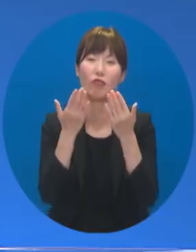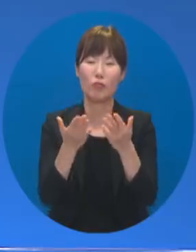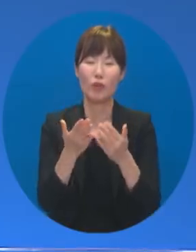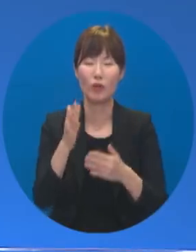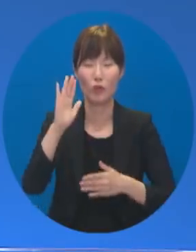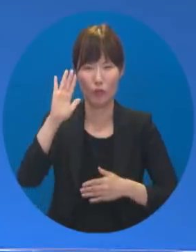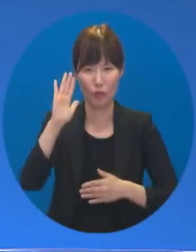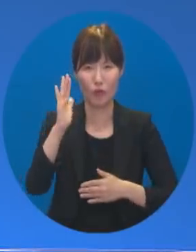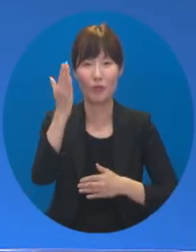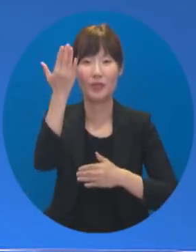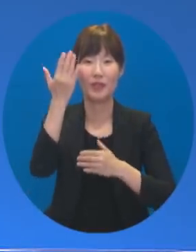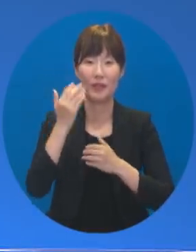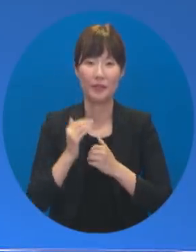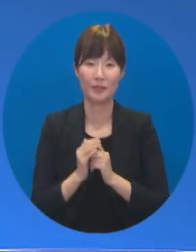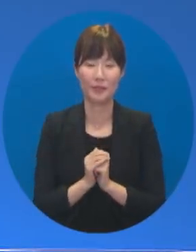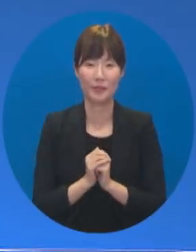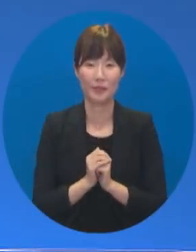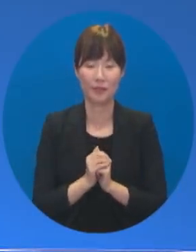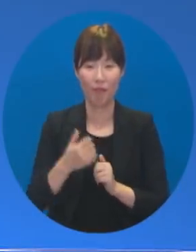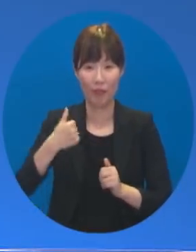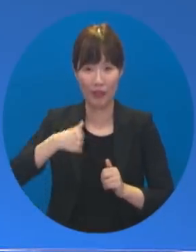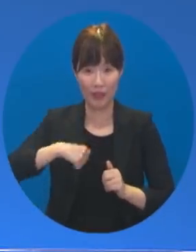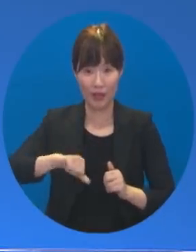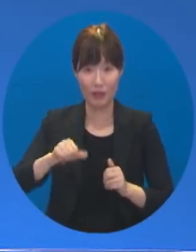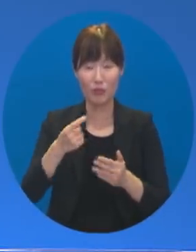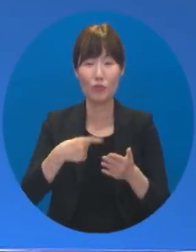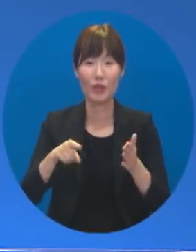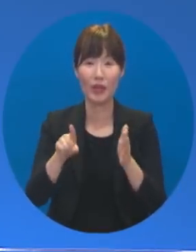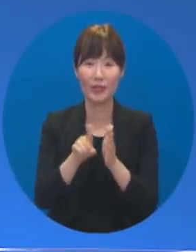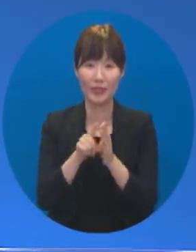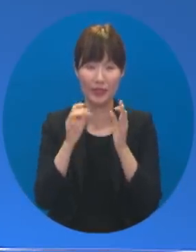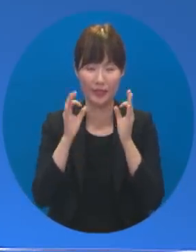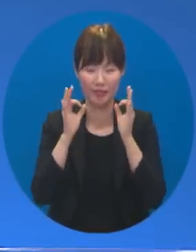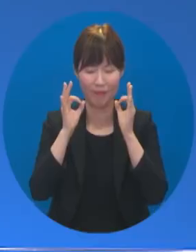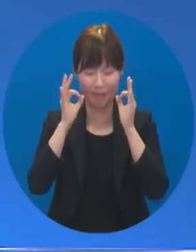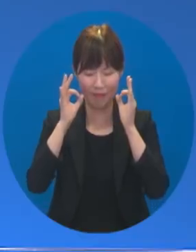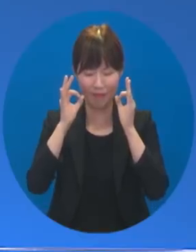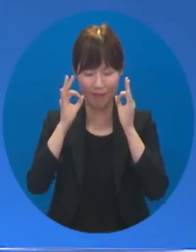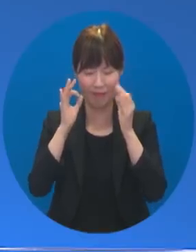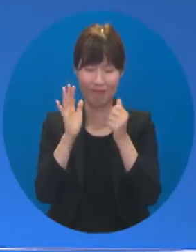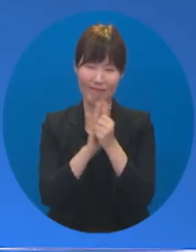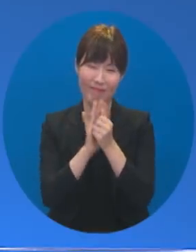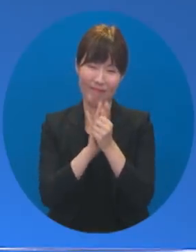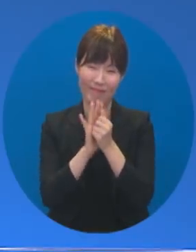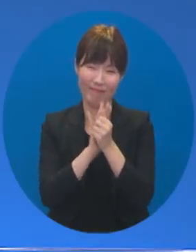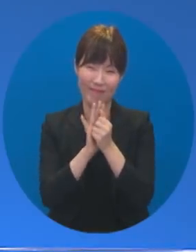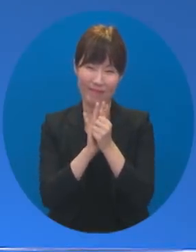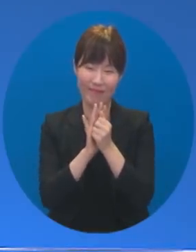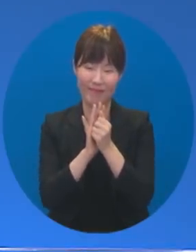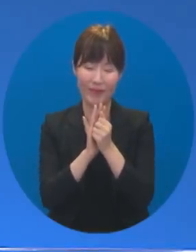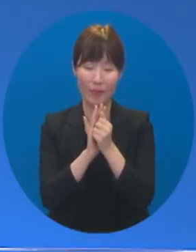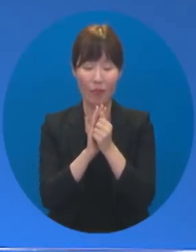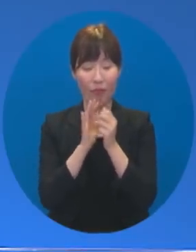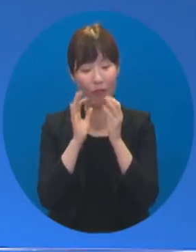그래서 제가 원기를 위해서 최선을 다해서 원기를 돌보다 보니까 어느 순간에